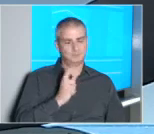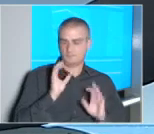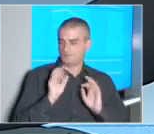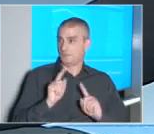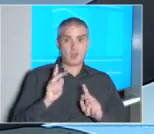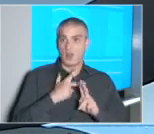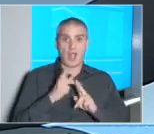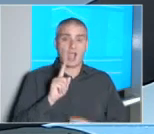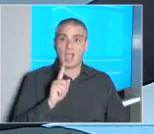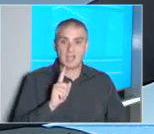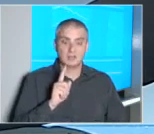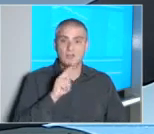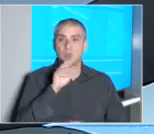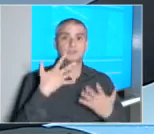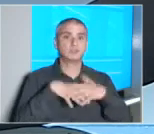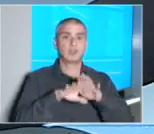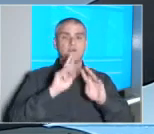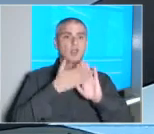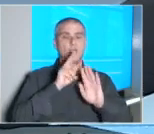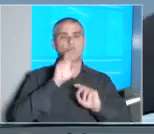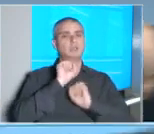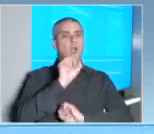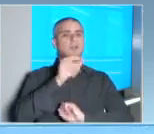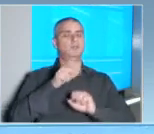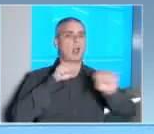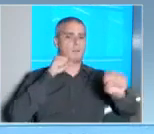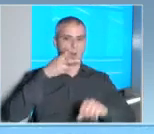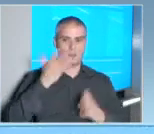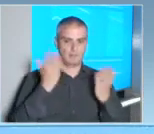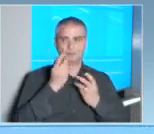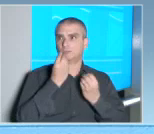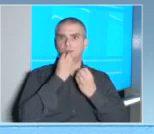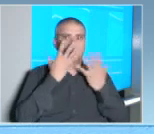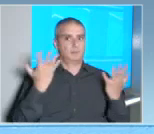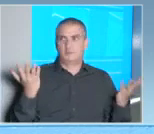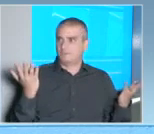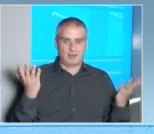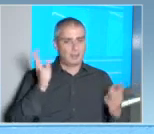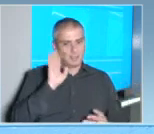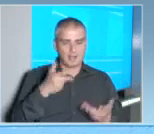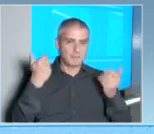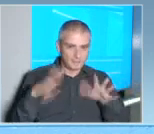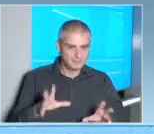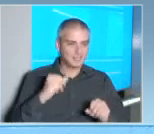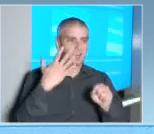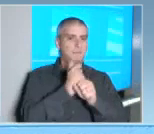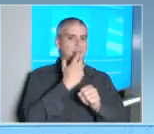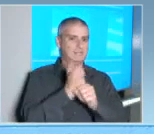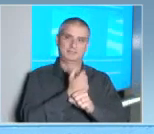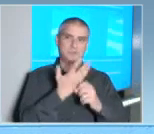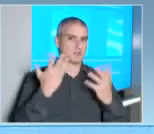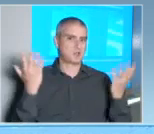לא רק נושא שילוב, בכלל, כל נושא אוהדים של הפועל באר שבע זה משהו מופלא. גם בהפסדים, גם